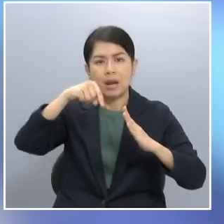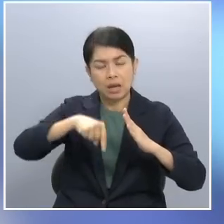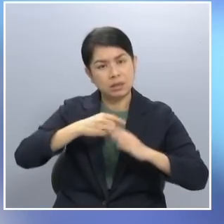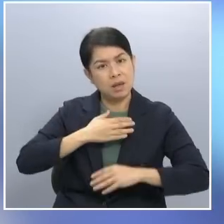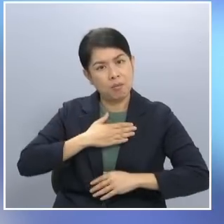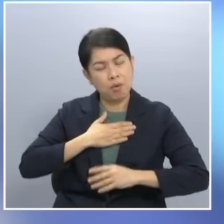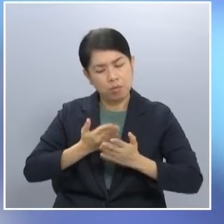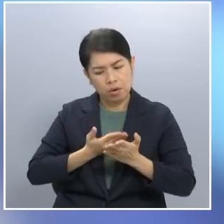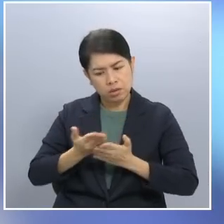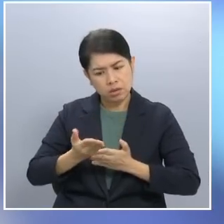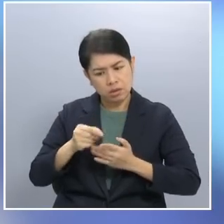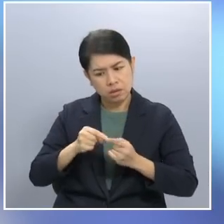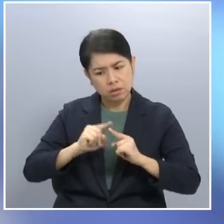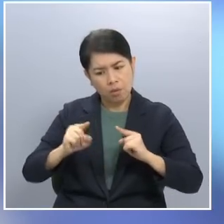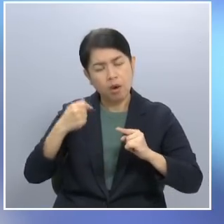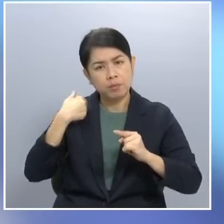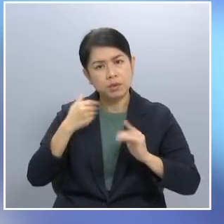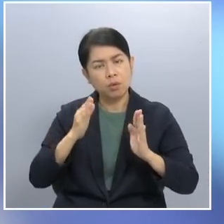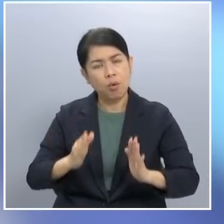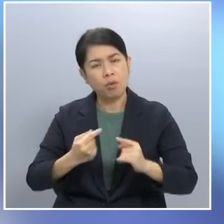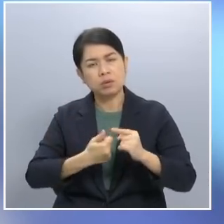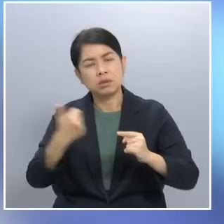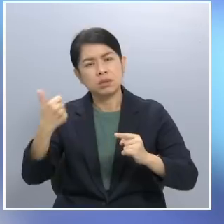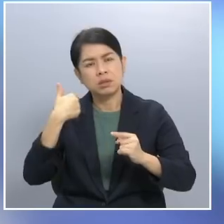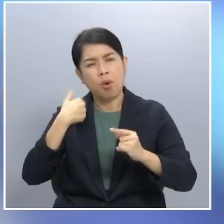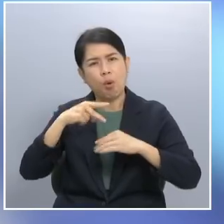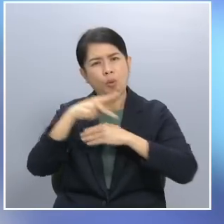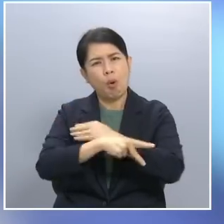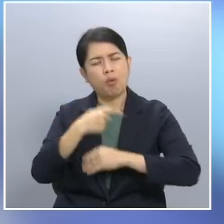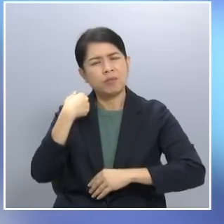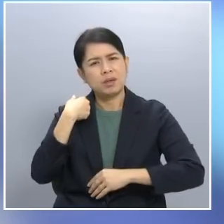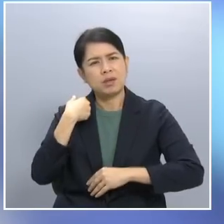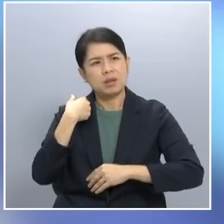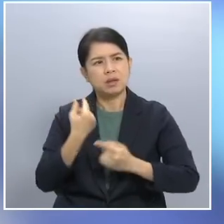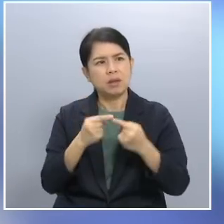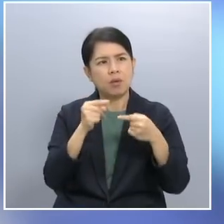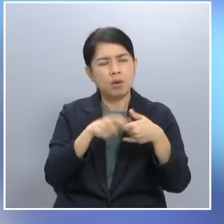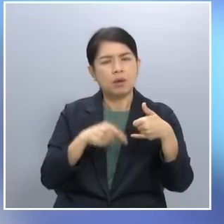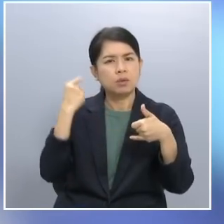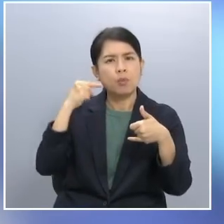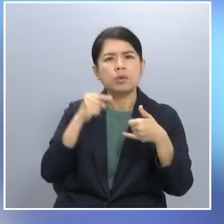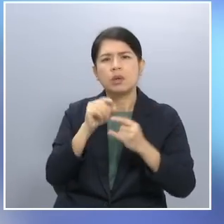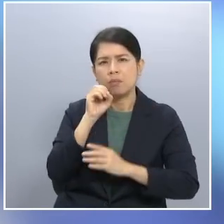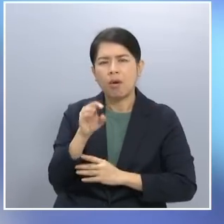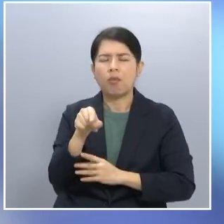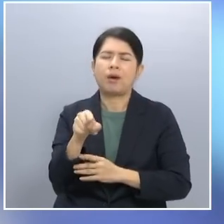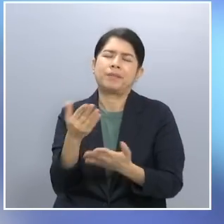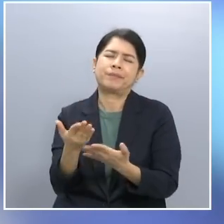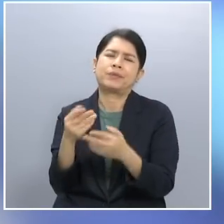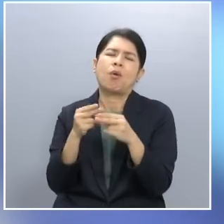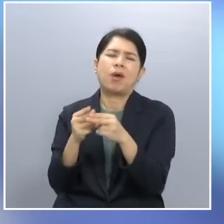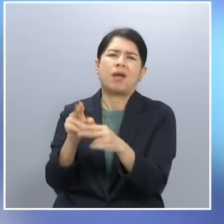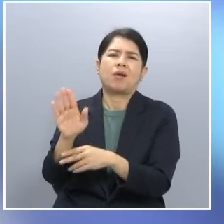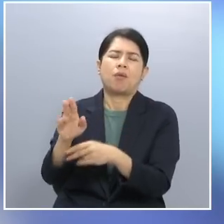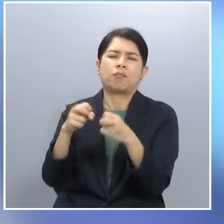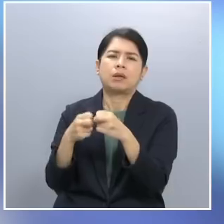มซื้อไปเนี่ยแต่ผมถูกเขาโกงทางฝั่งของคุณผู้หญิงแกก็บอกว่าลุงมันเลอะเทอะไอ้เรื่องแบบนี้ไม่ต้องพูดหรอกเอาเป็นว่าลุงเ